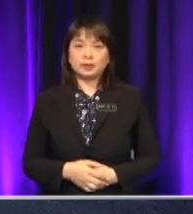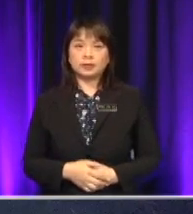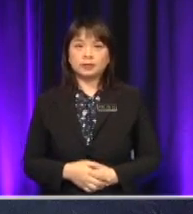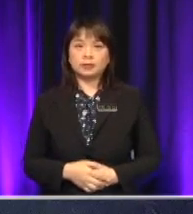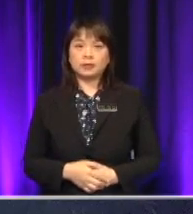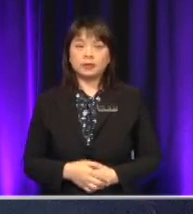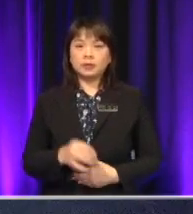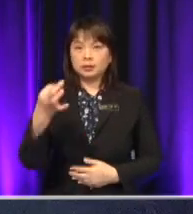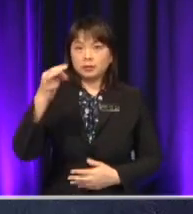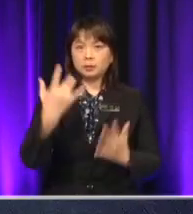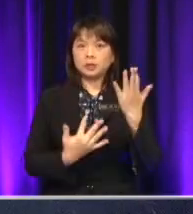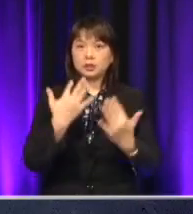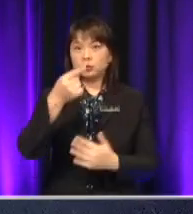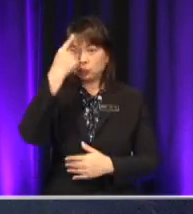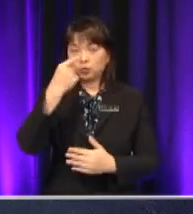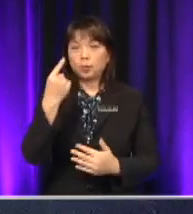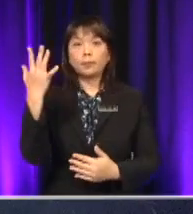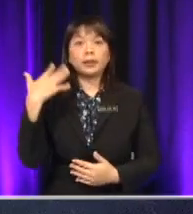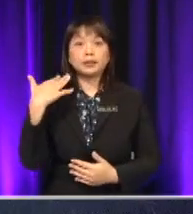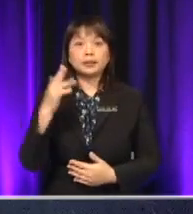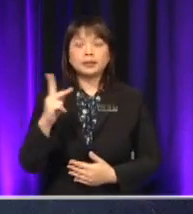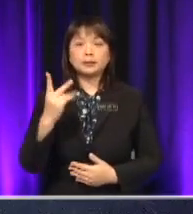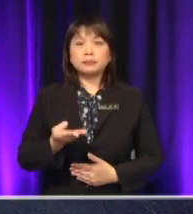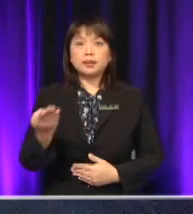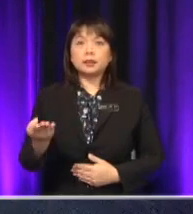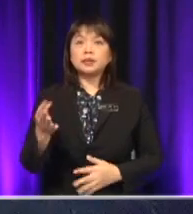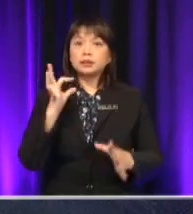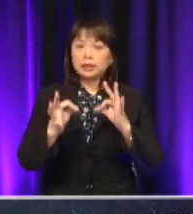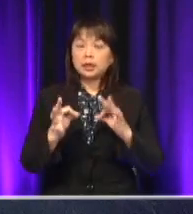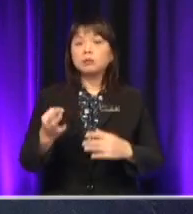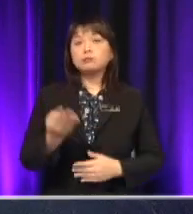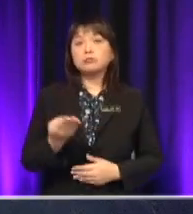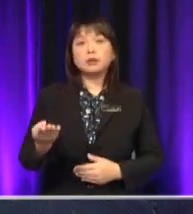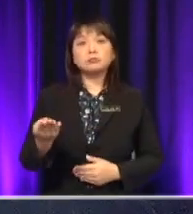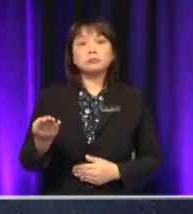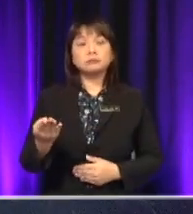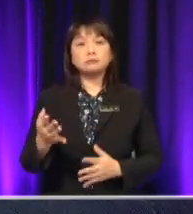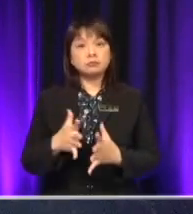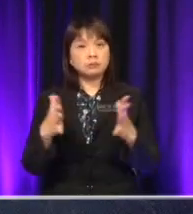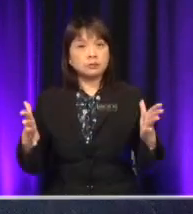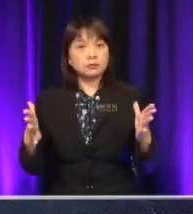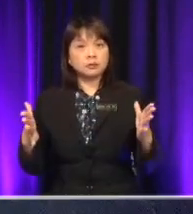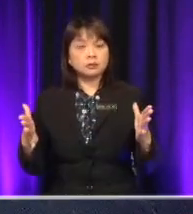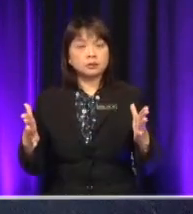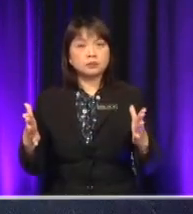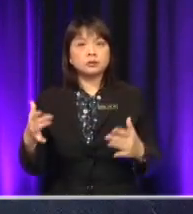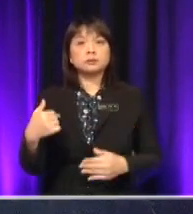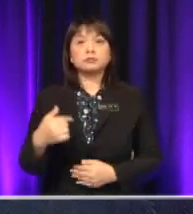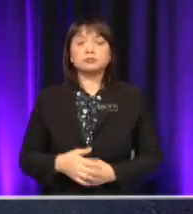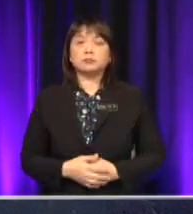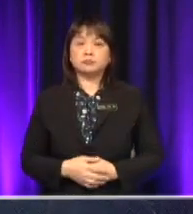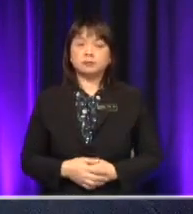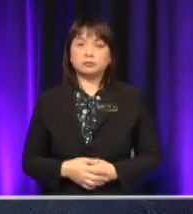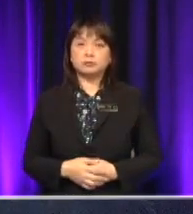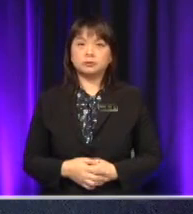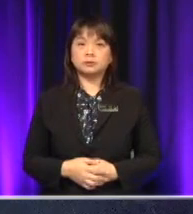untuk memanaskan bahan dalam kuantiti kecil. Kalau kuantiti besar, kita pakai beaker, kelalang kon, kelalang dasar